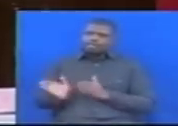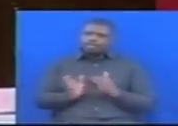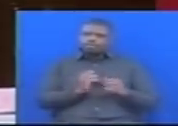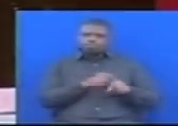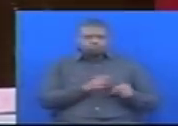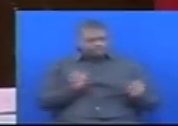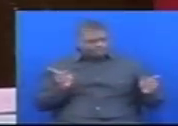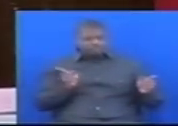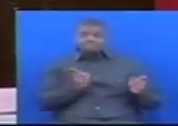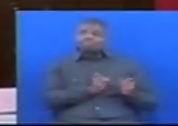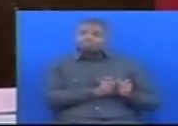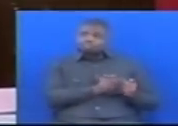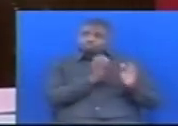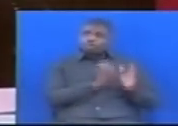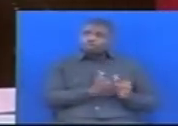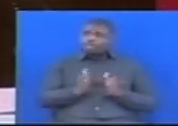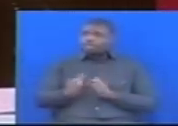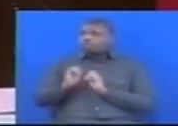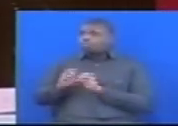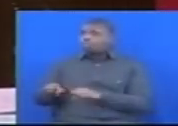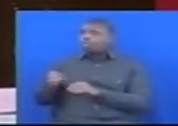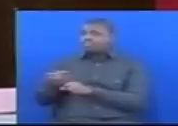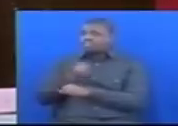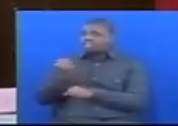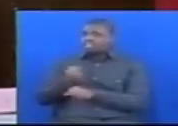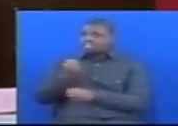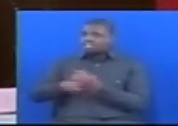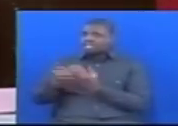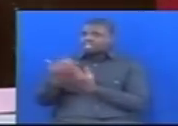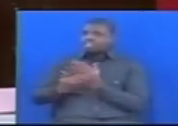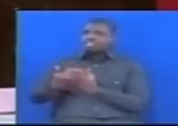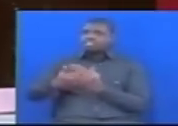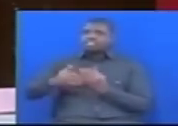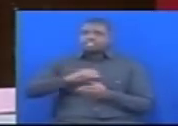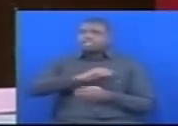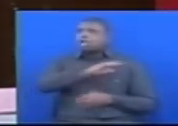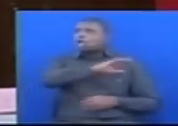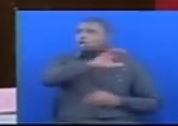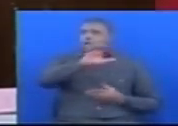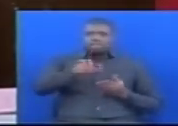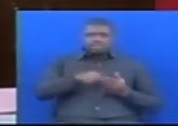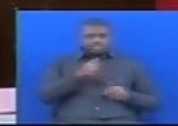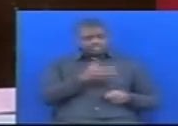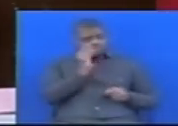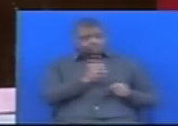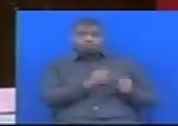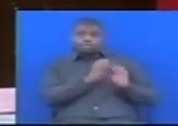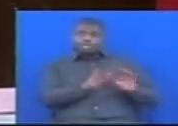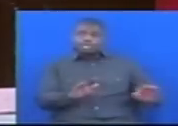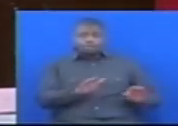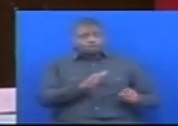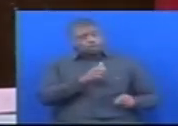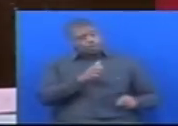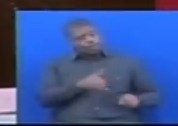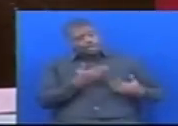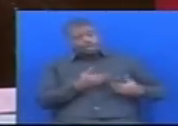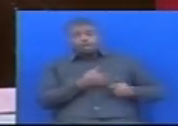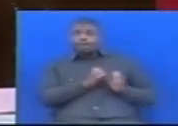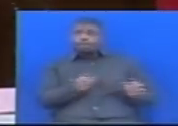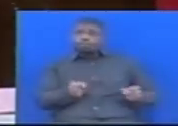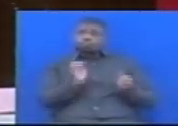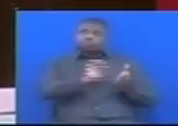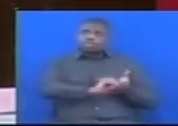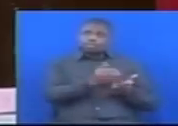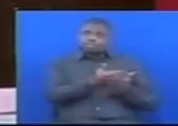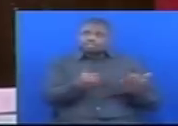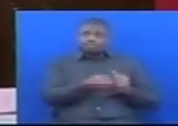mfupi ambao ni wa kuwapanga upya watumishi katika nchi nzima, serikali iko tayari kuweka upendeleo maalum kwa halmashauri ya wilaya ya Tunduru